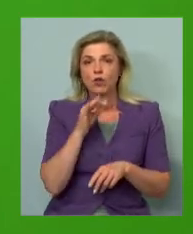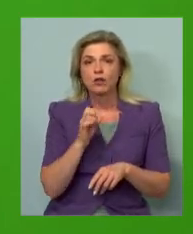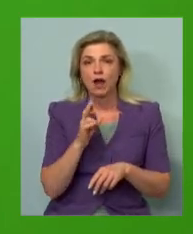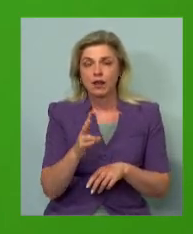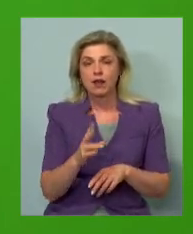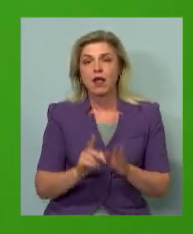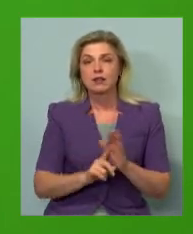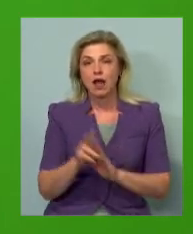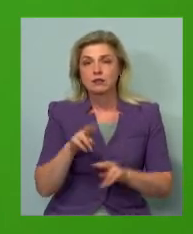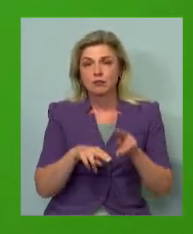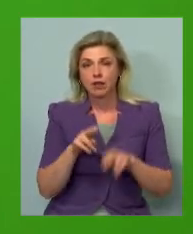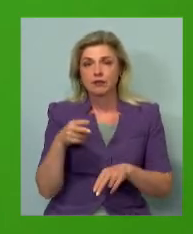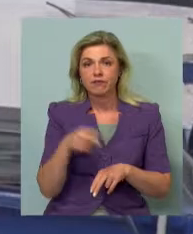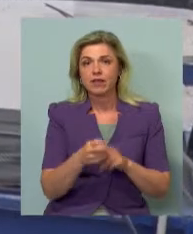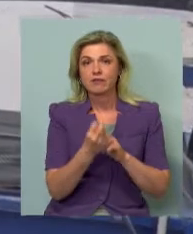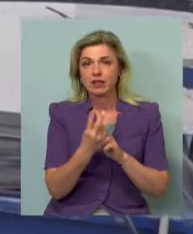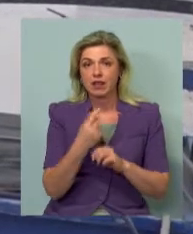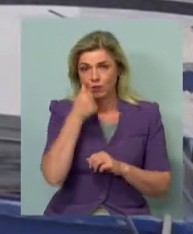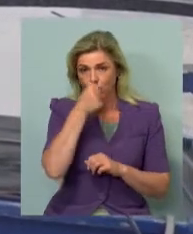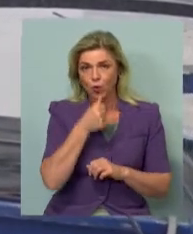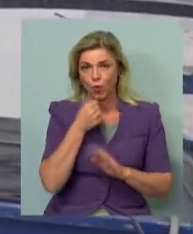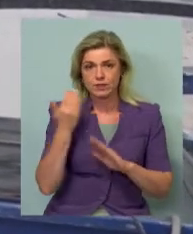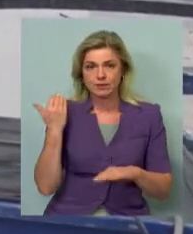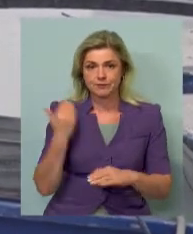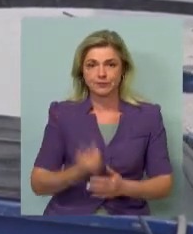у 2012 році.